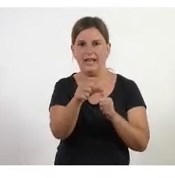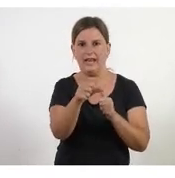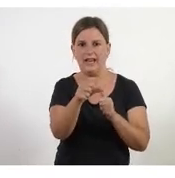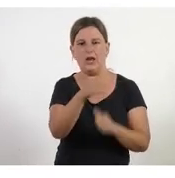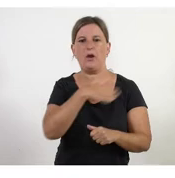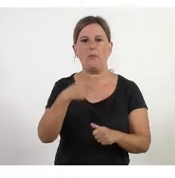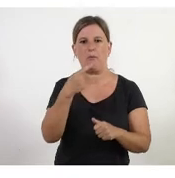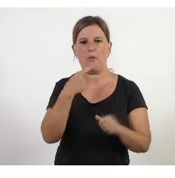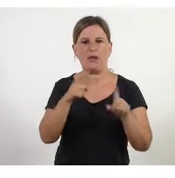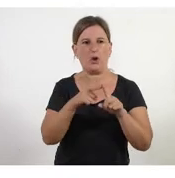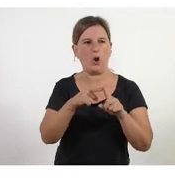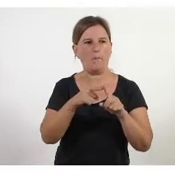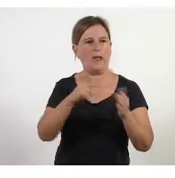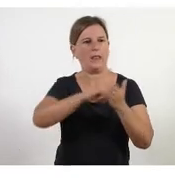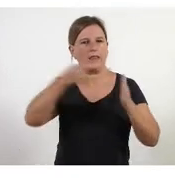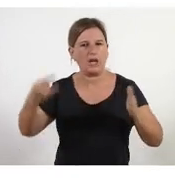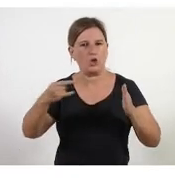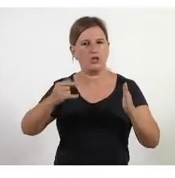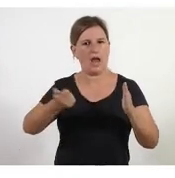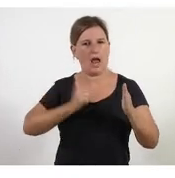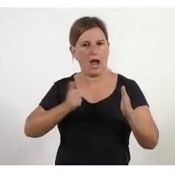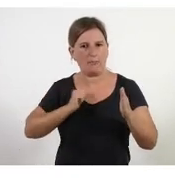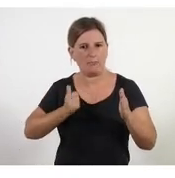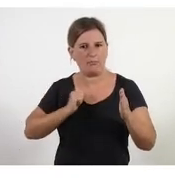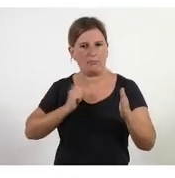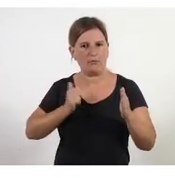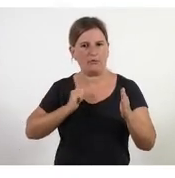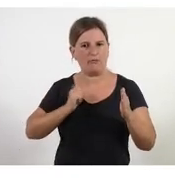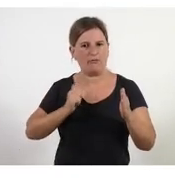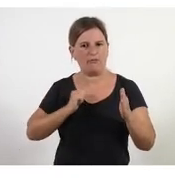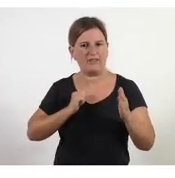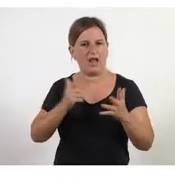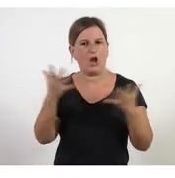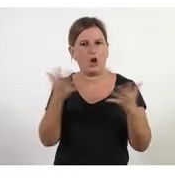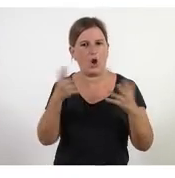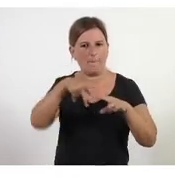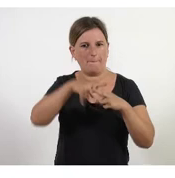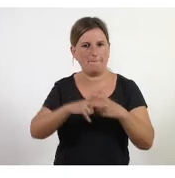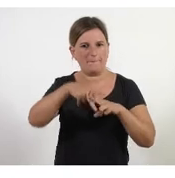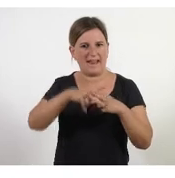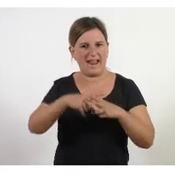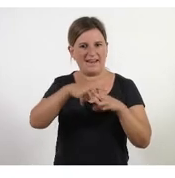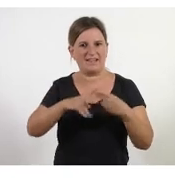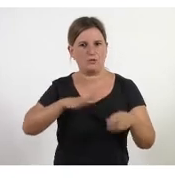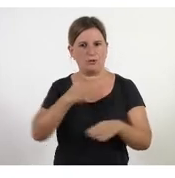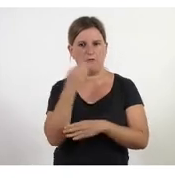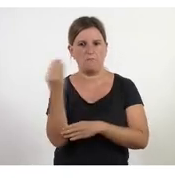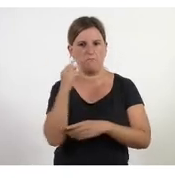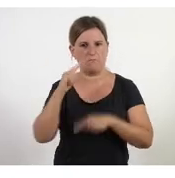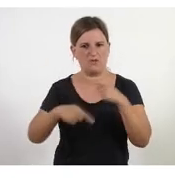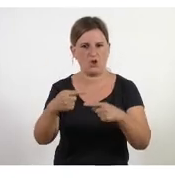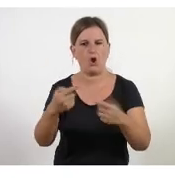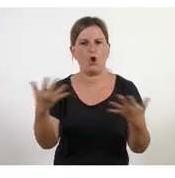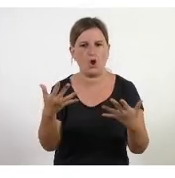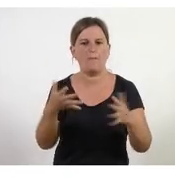exprimir l'ús de la tecnologia, no és aprofitar com aquestes eines ens poden millorar el dia a dia.